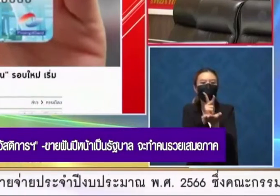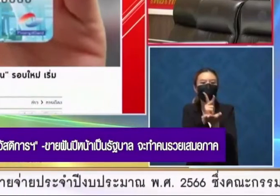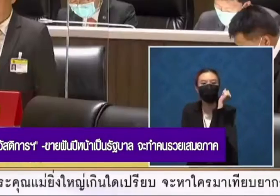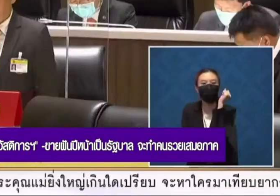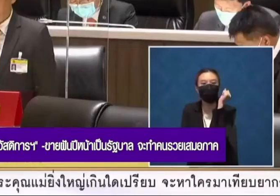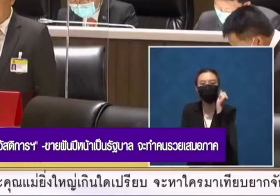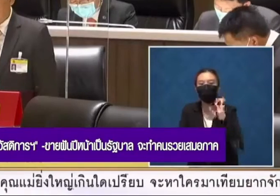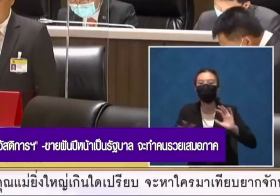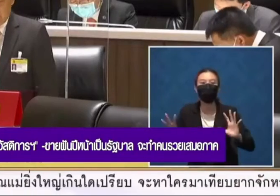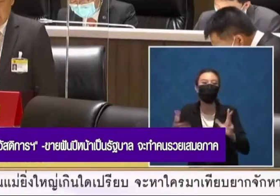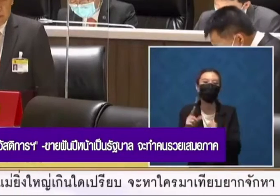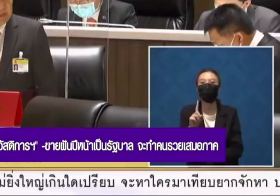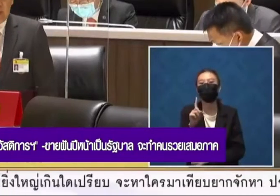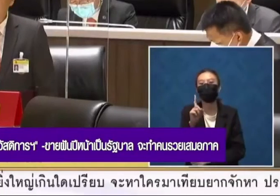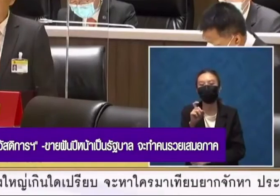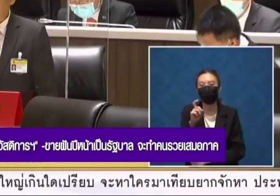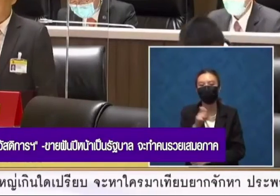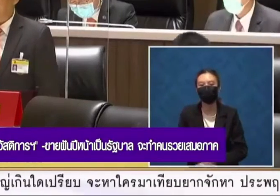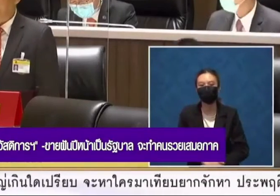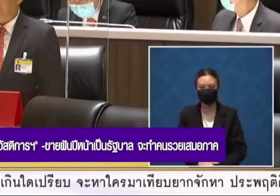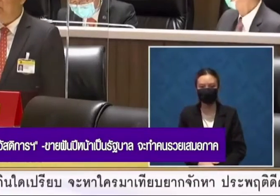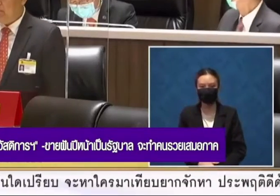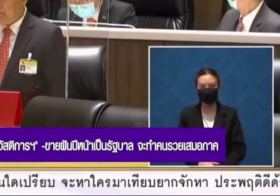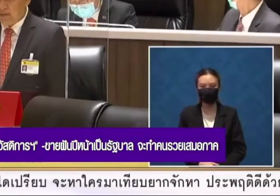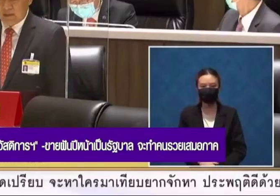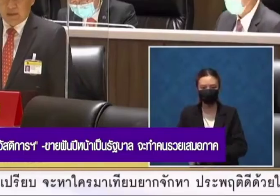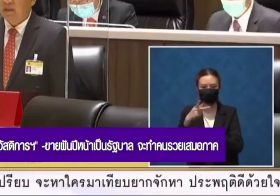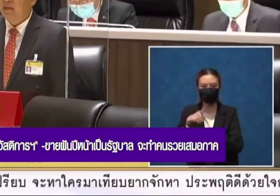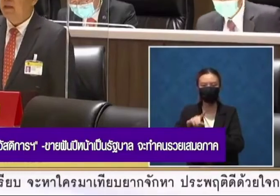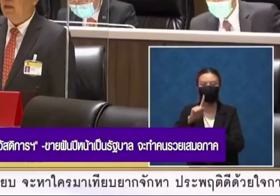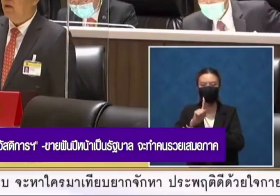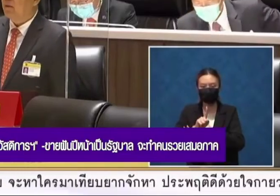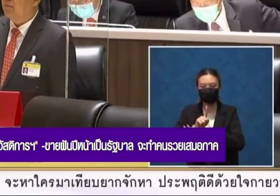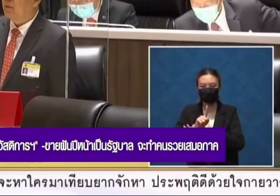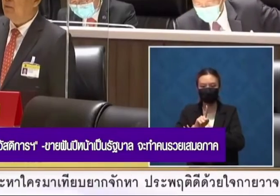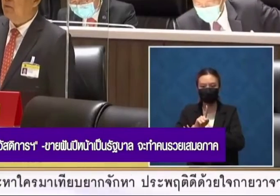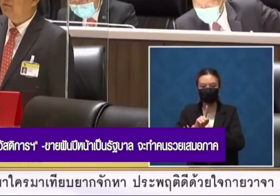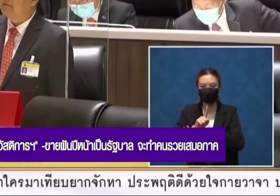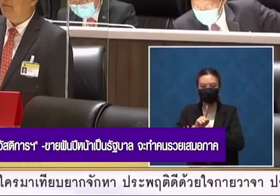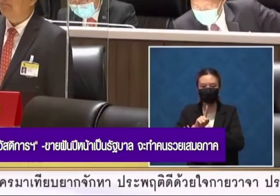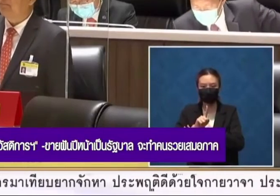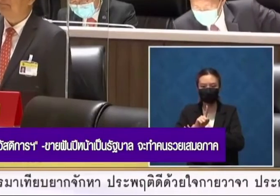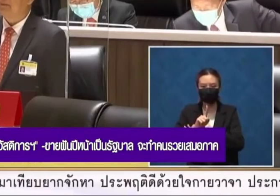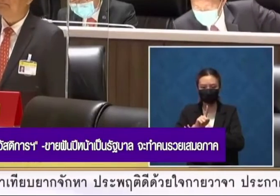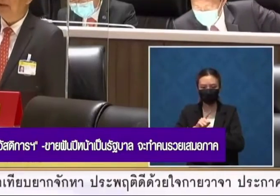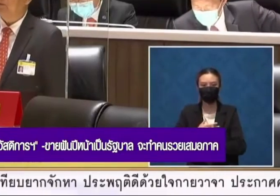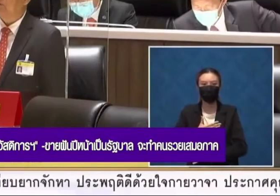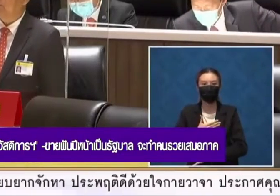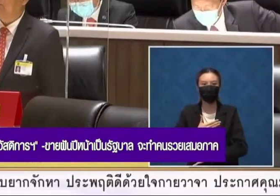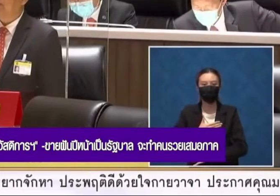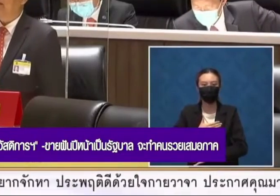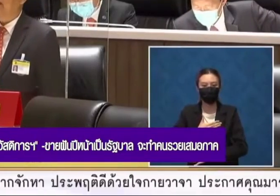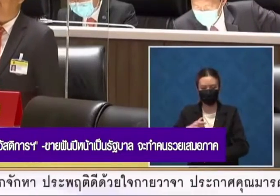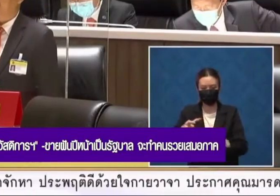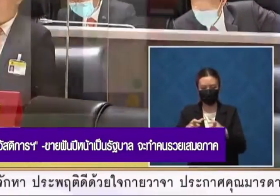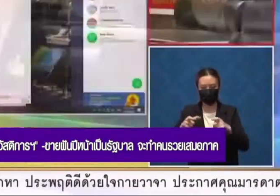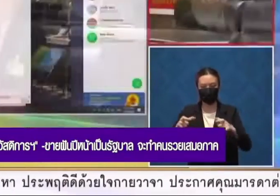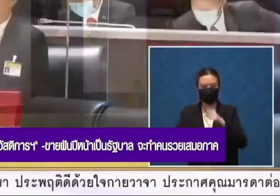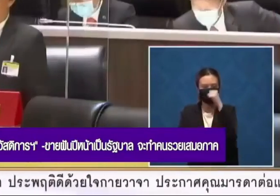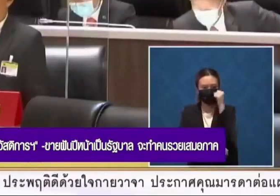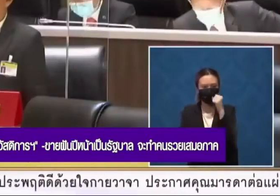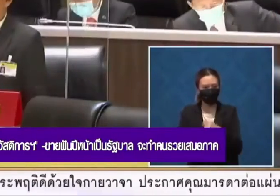เพื่อไทยได้เป็นรัฐบาลจะเผาบัตรนี้ทิ้งนั่นหมายความว่าเผาเพราะอะไรเพราะว่าคนจะไม่จนแล้ว